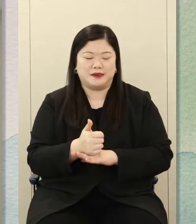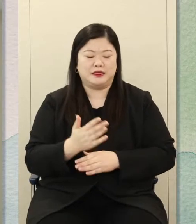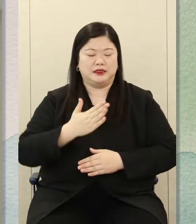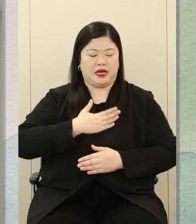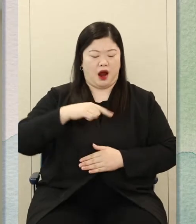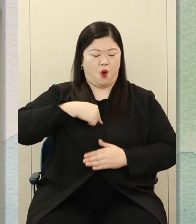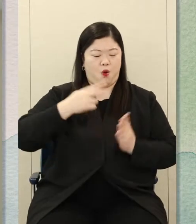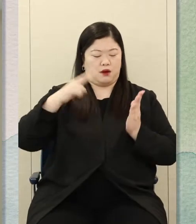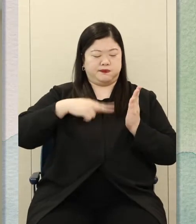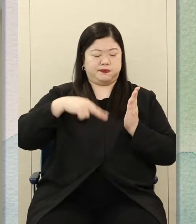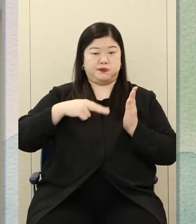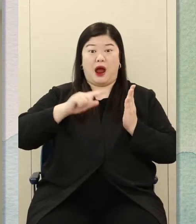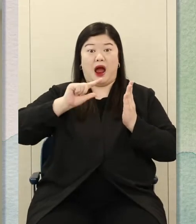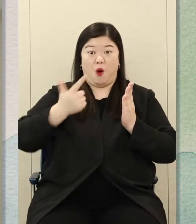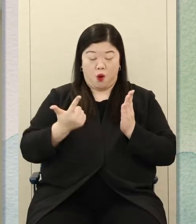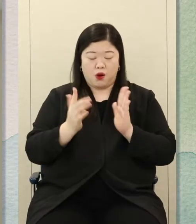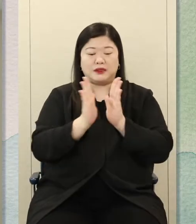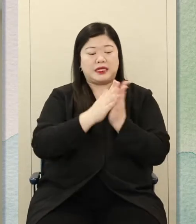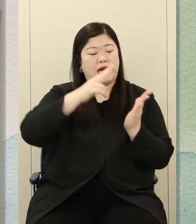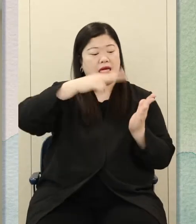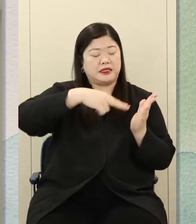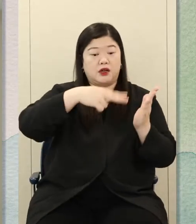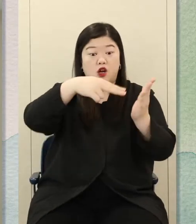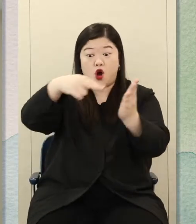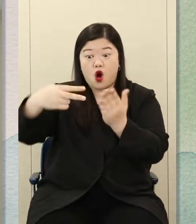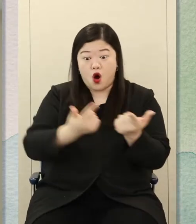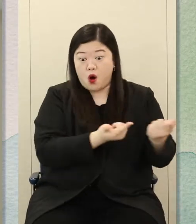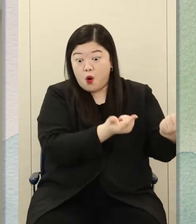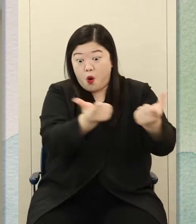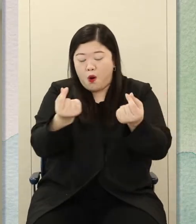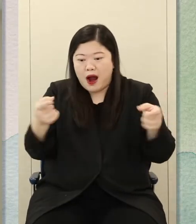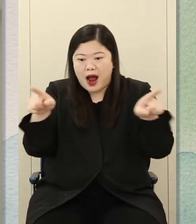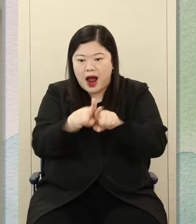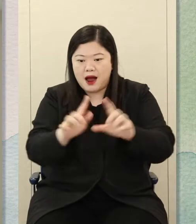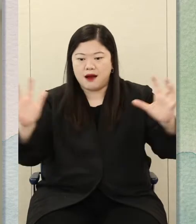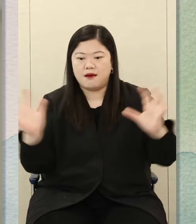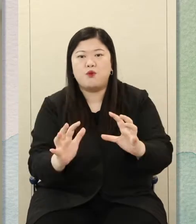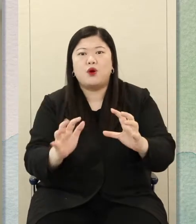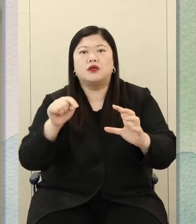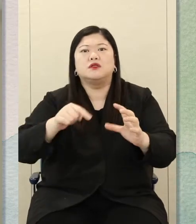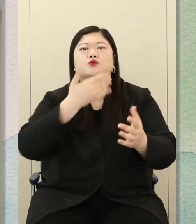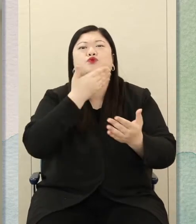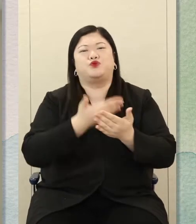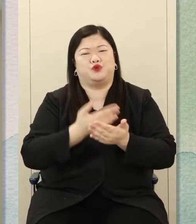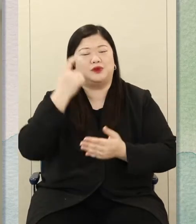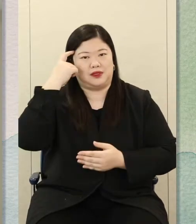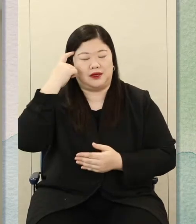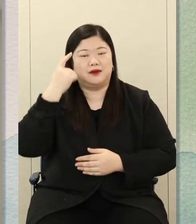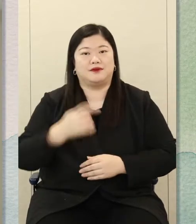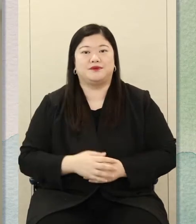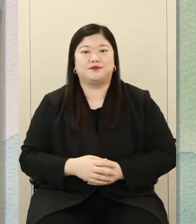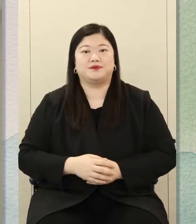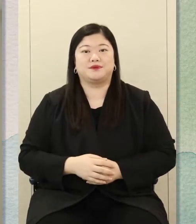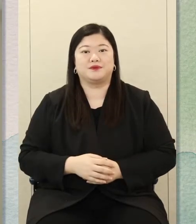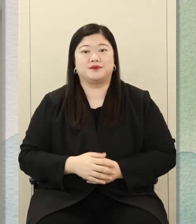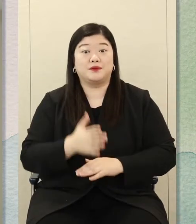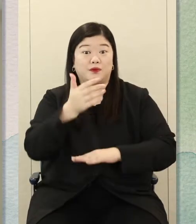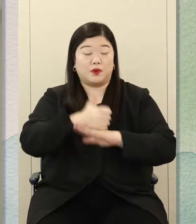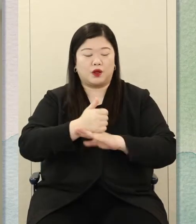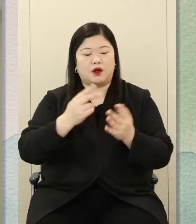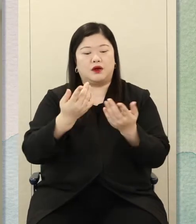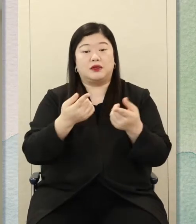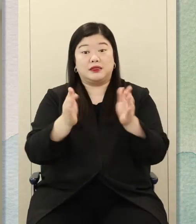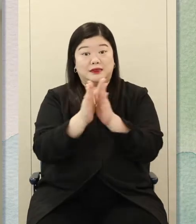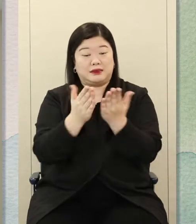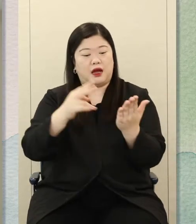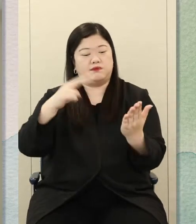있어야 그 많은 것들이 지켜질 수 있는 것 같다 이런 생각이 들었습니다. 그래서 여러 가지 면에서 제가 독서 공동체에 그럼